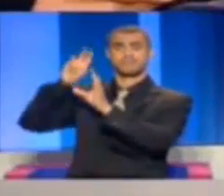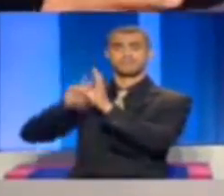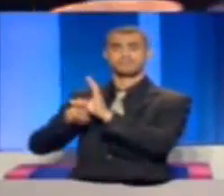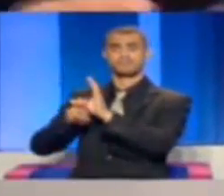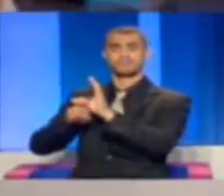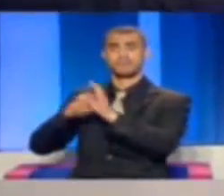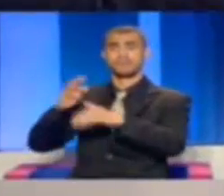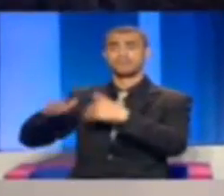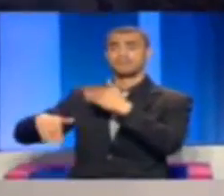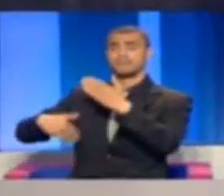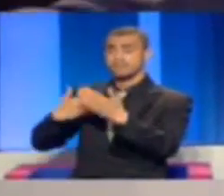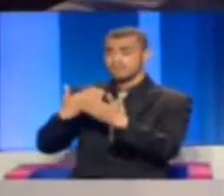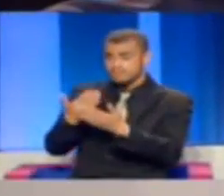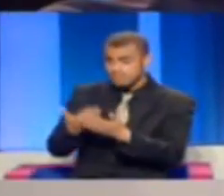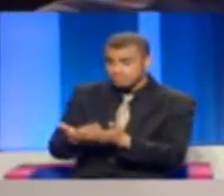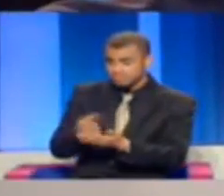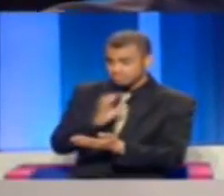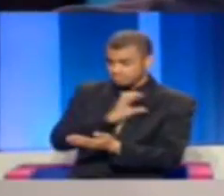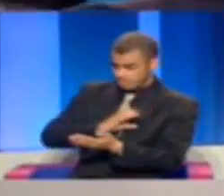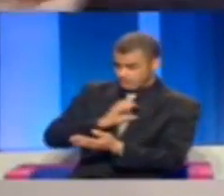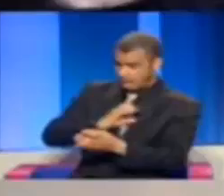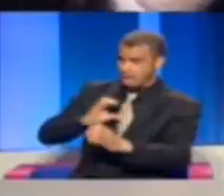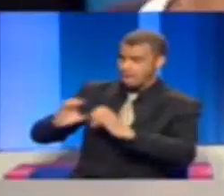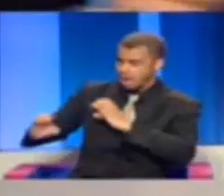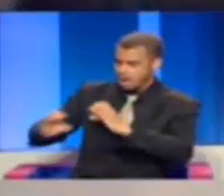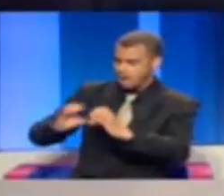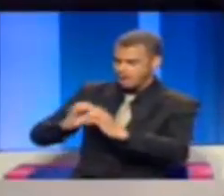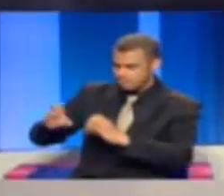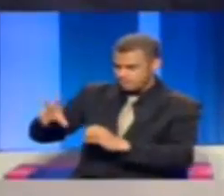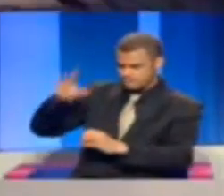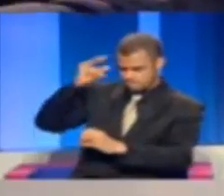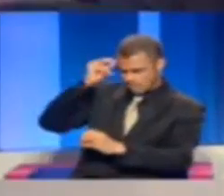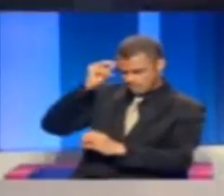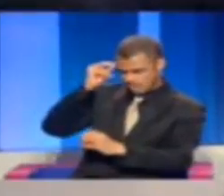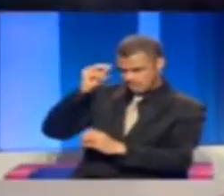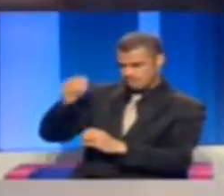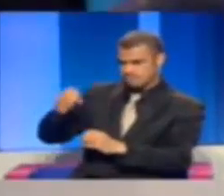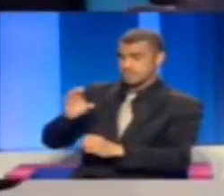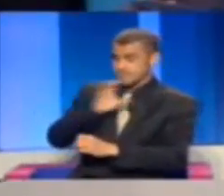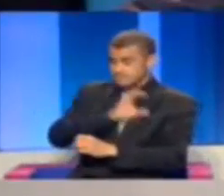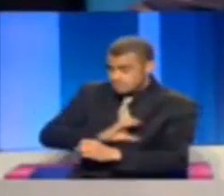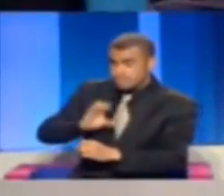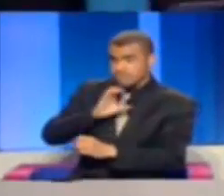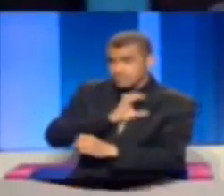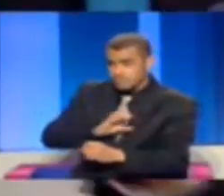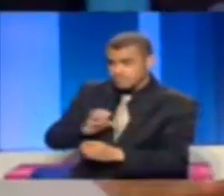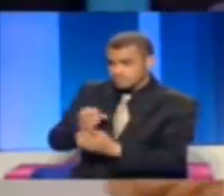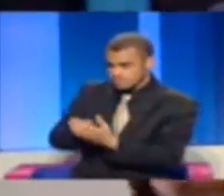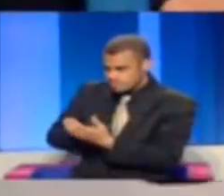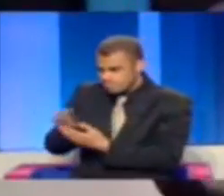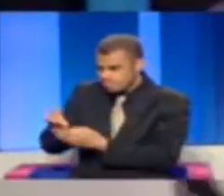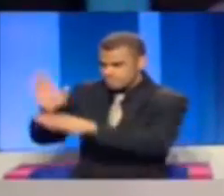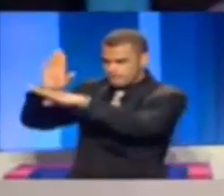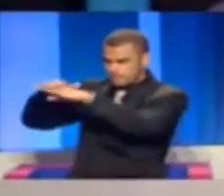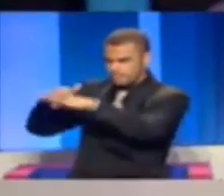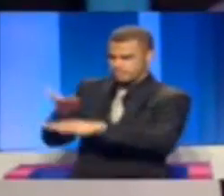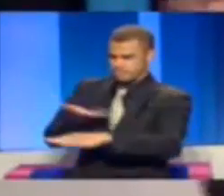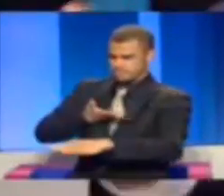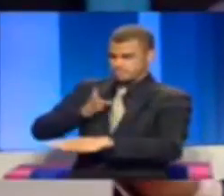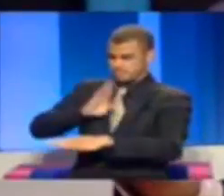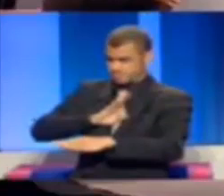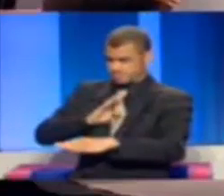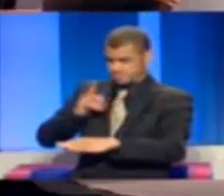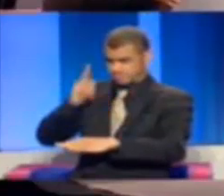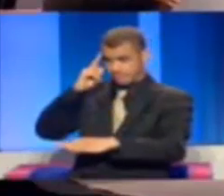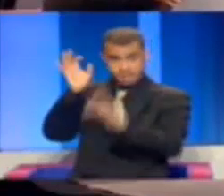السمع اكثر في العوض باش نفهموا شنو هو المشكل ديال ذاك الطفل. والاستاذه مثلا ترسل على والدي وتقول له وليدك راه عنده مشاكل، حيت ما